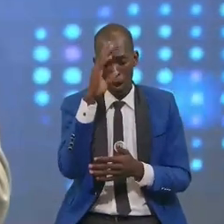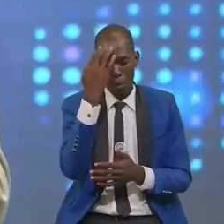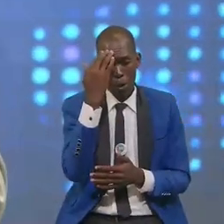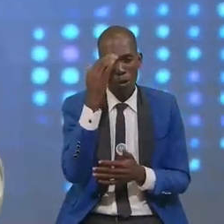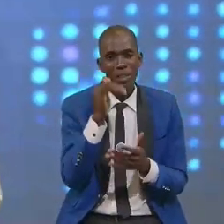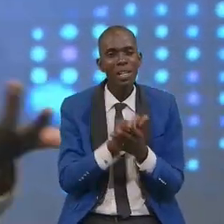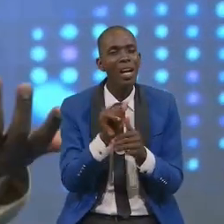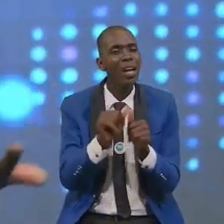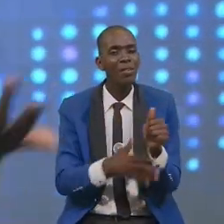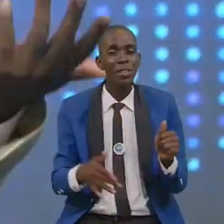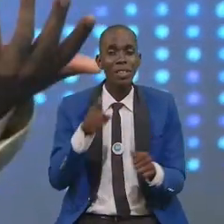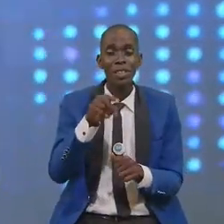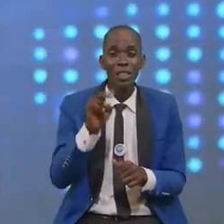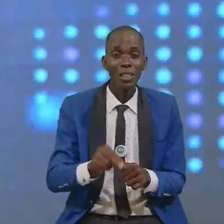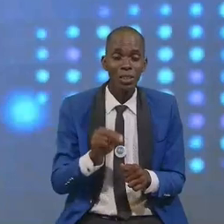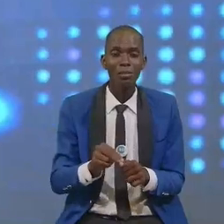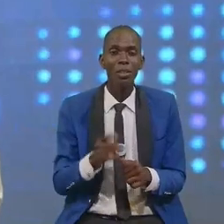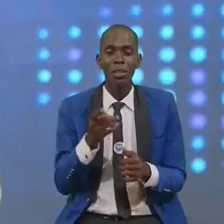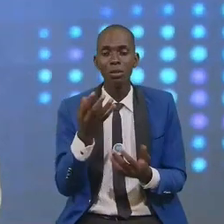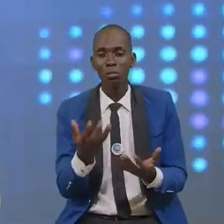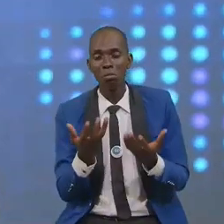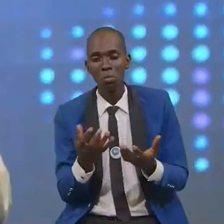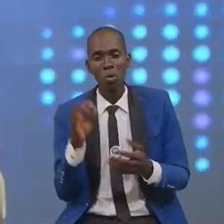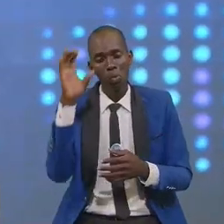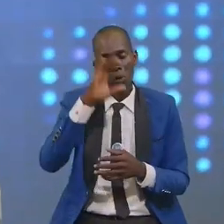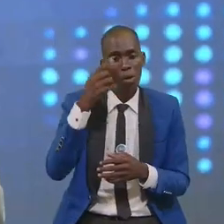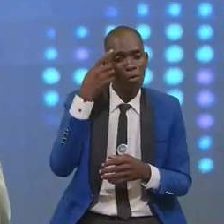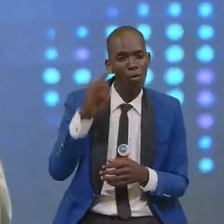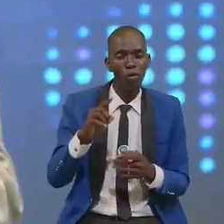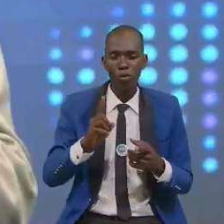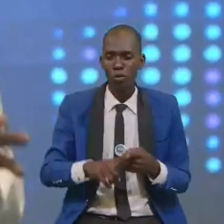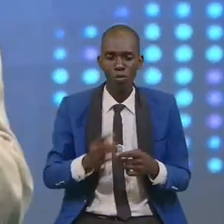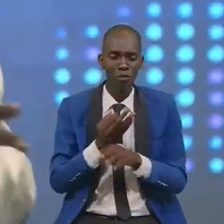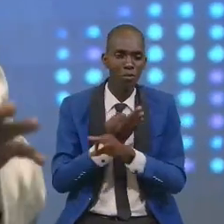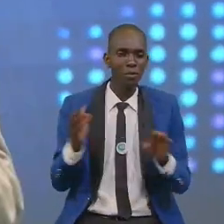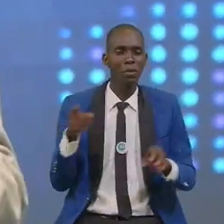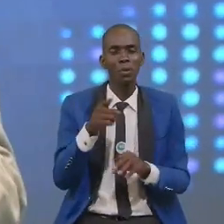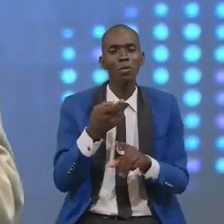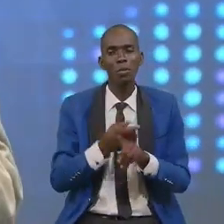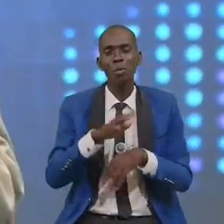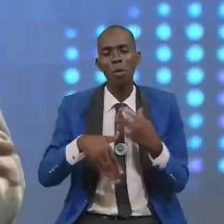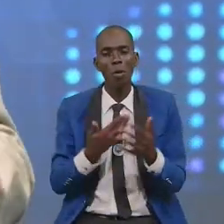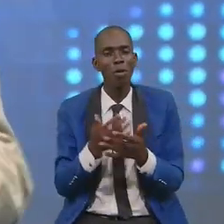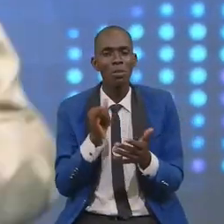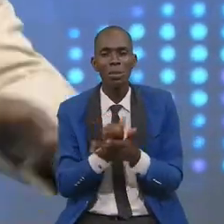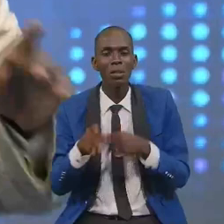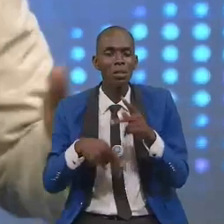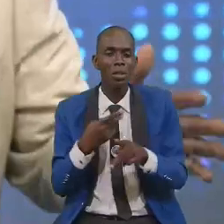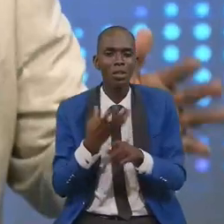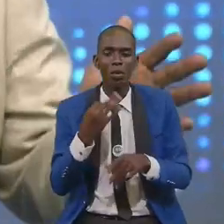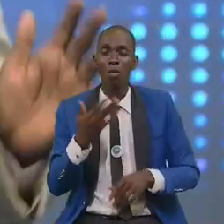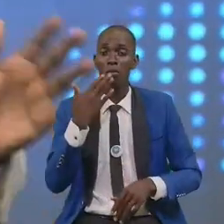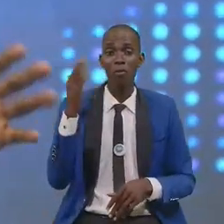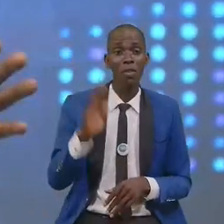qu'il cherchait pour le sourd pour soulager la tension ou bien apaiser ces choses qu'il